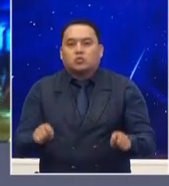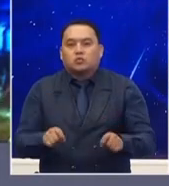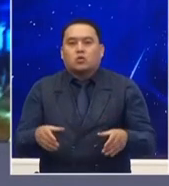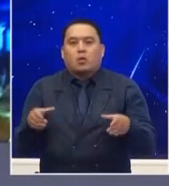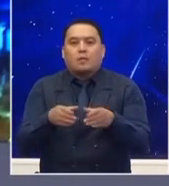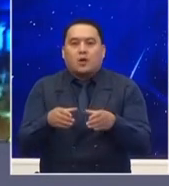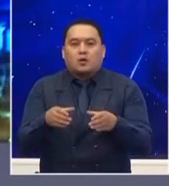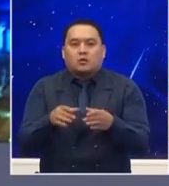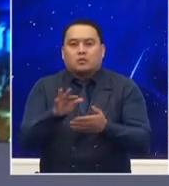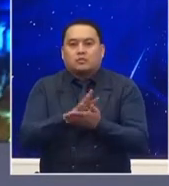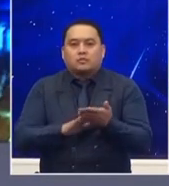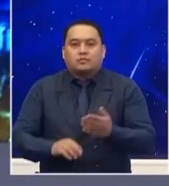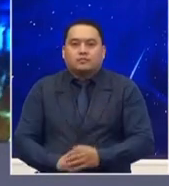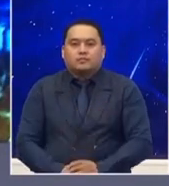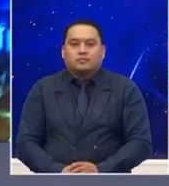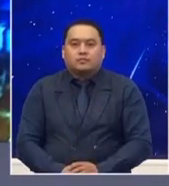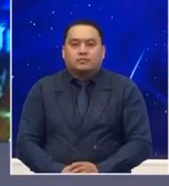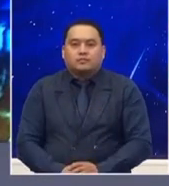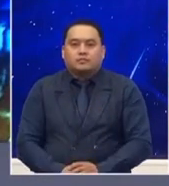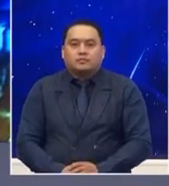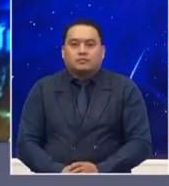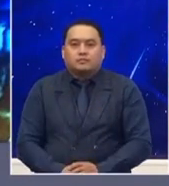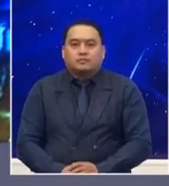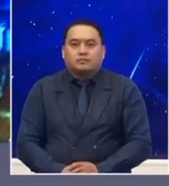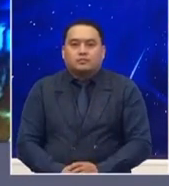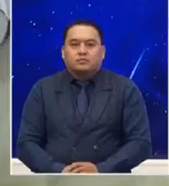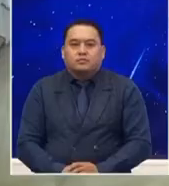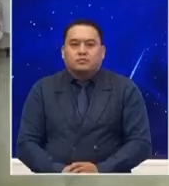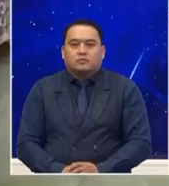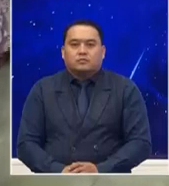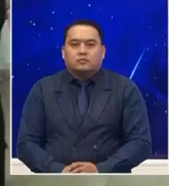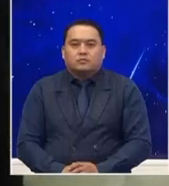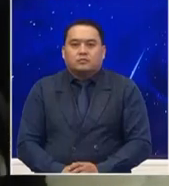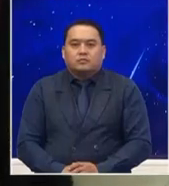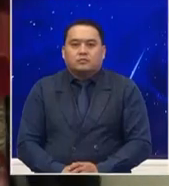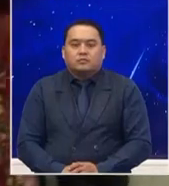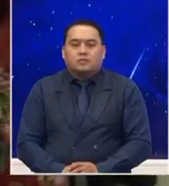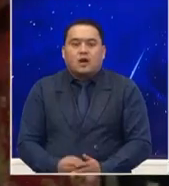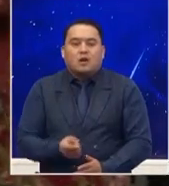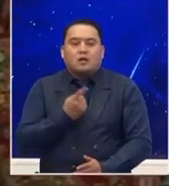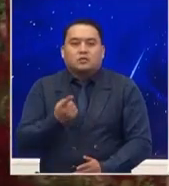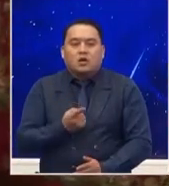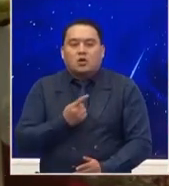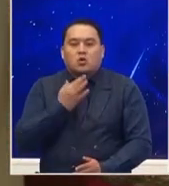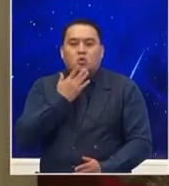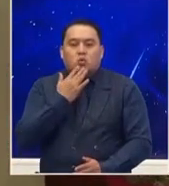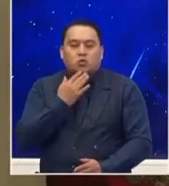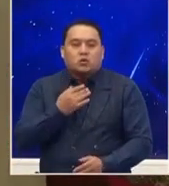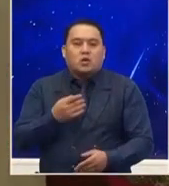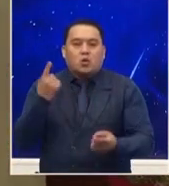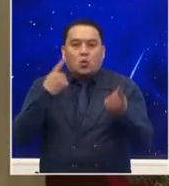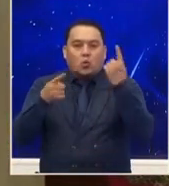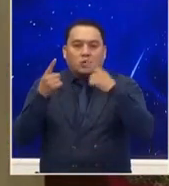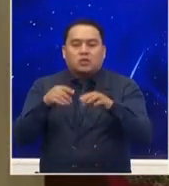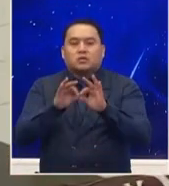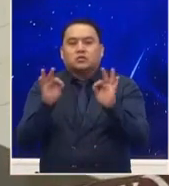тобы куә болды, ұйымның алдағы жоспарларын білді. Шебердің қол ортақ, ұлттық қолданбалы өнер туындылары